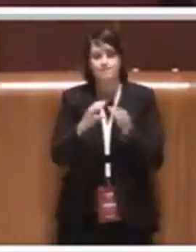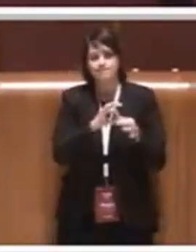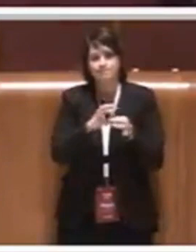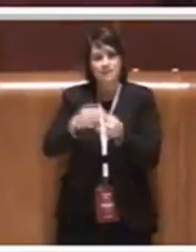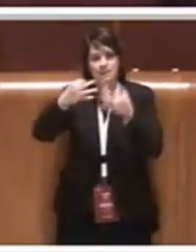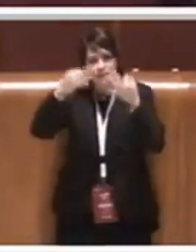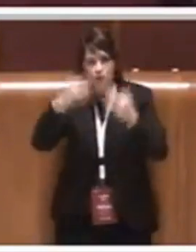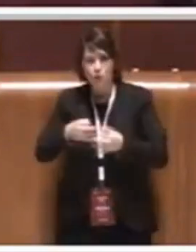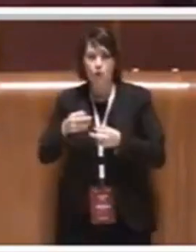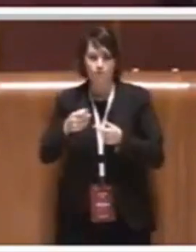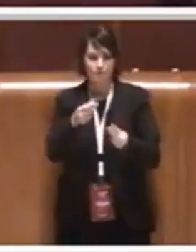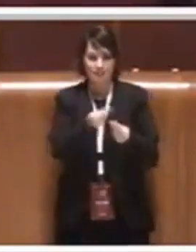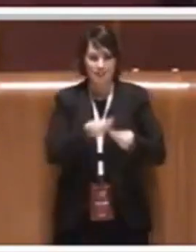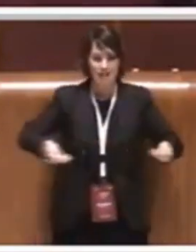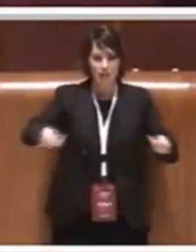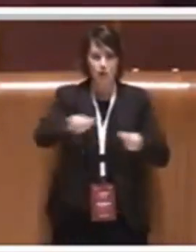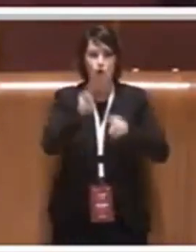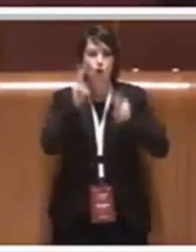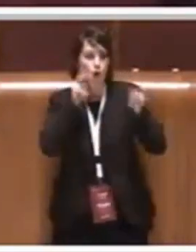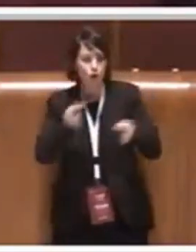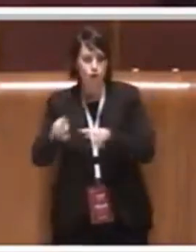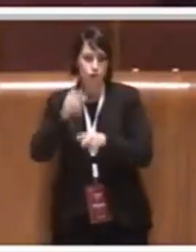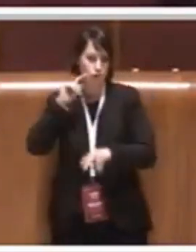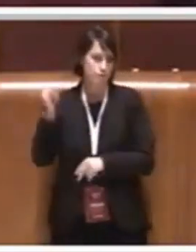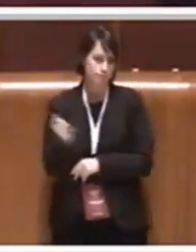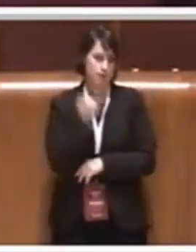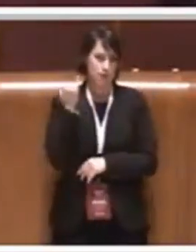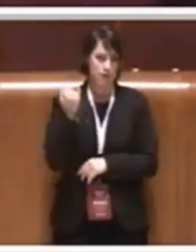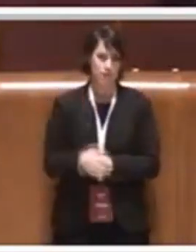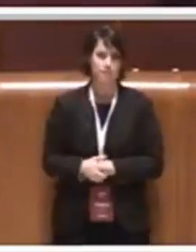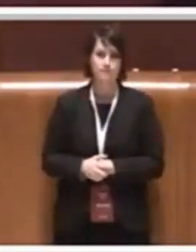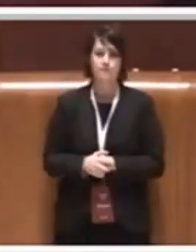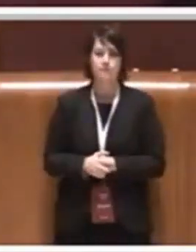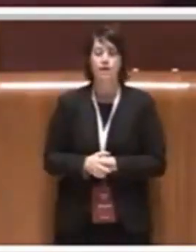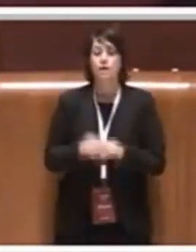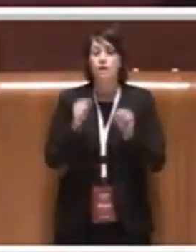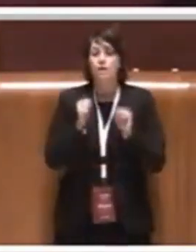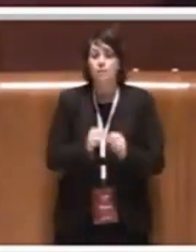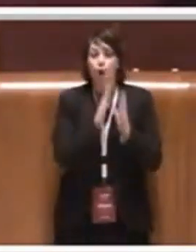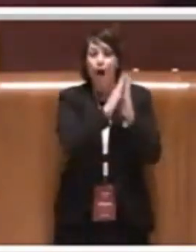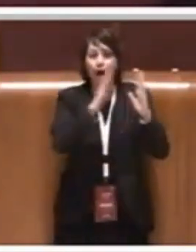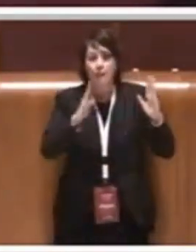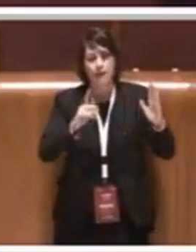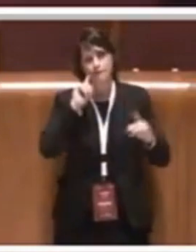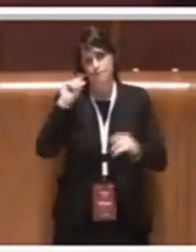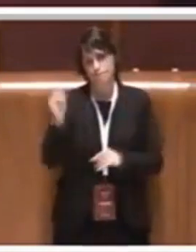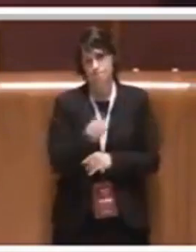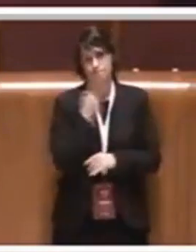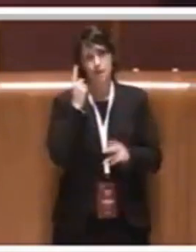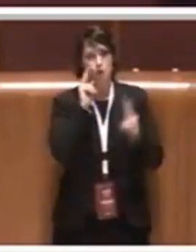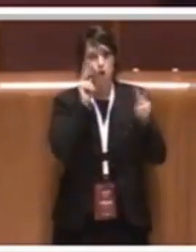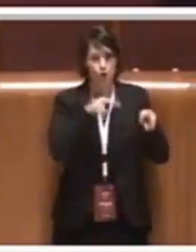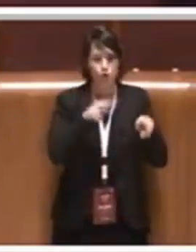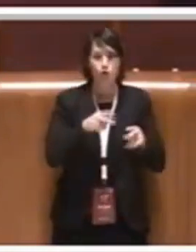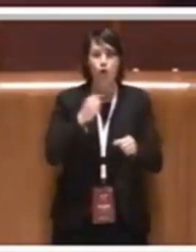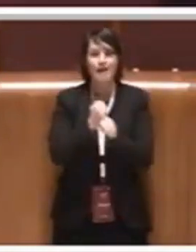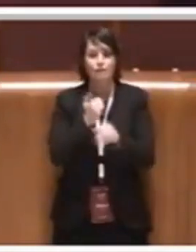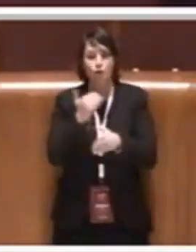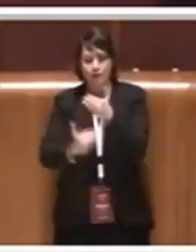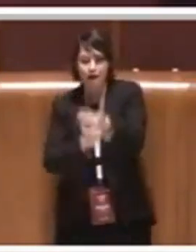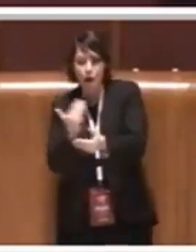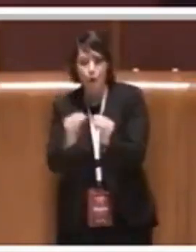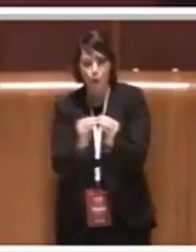anche più facile controllare i cantieri, controllare l'avanzamento dei lavori e quant'altro.